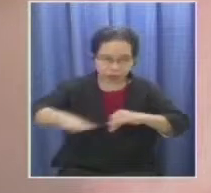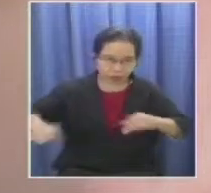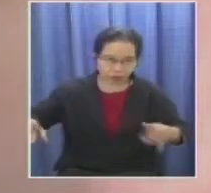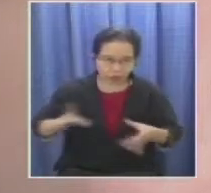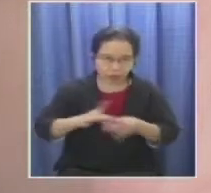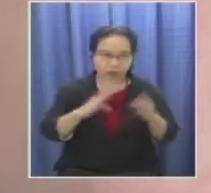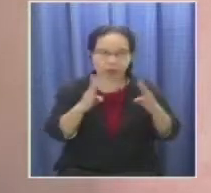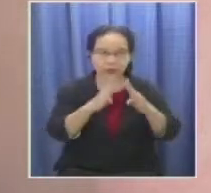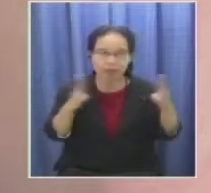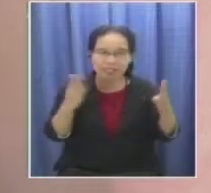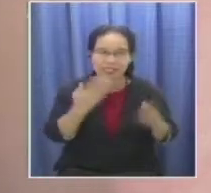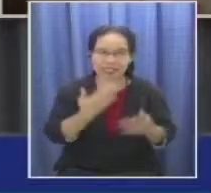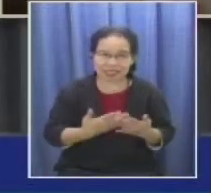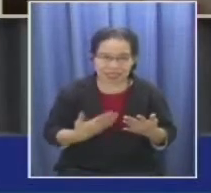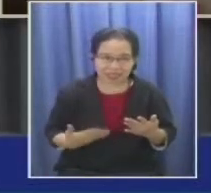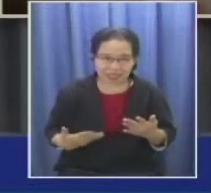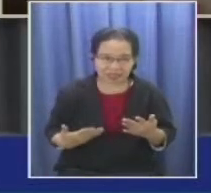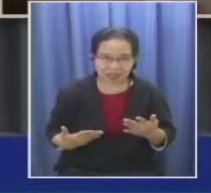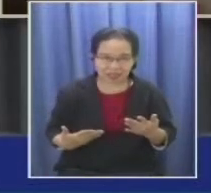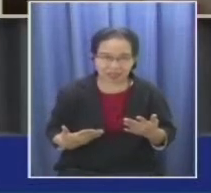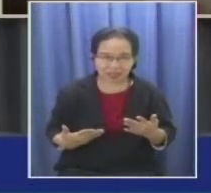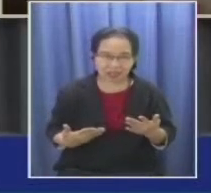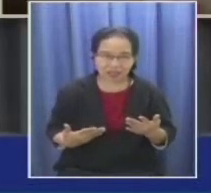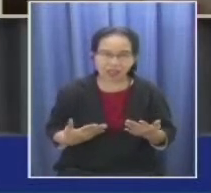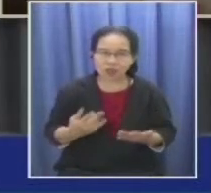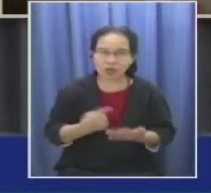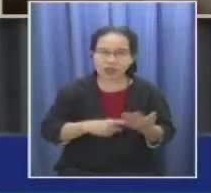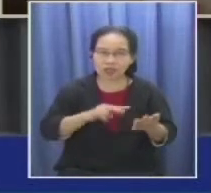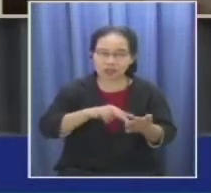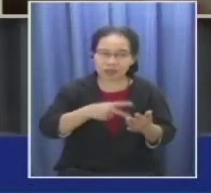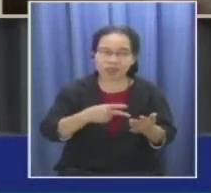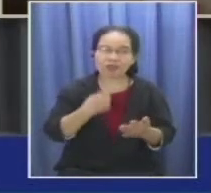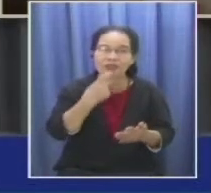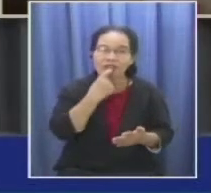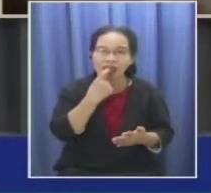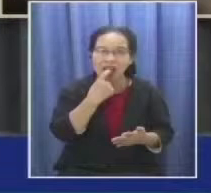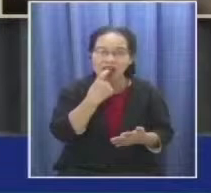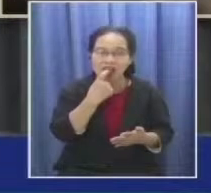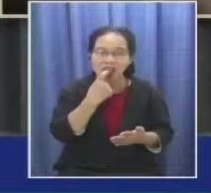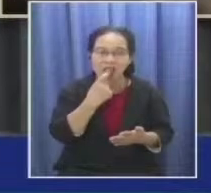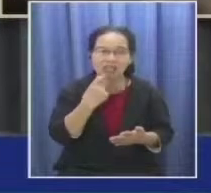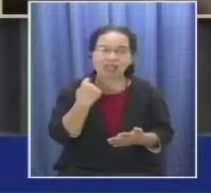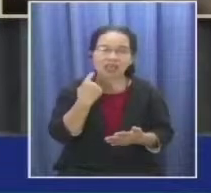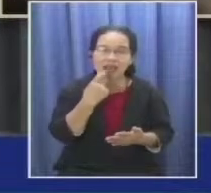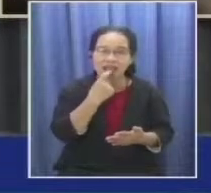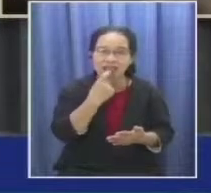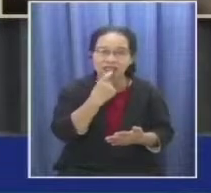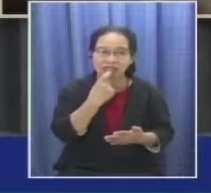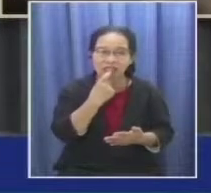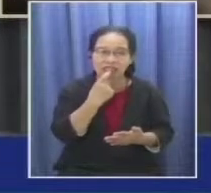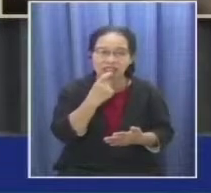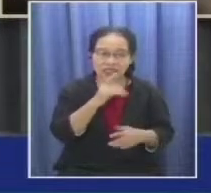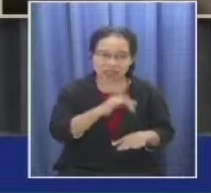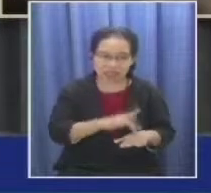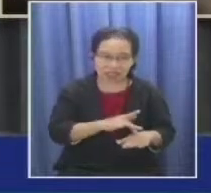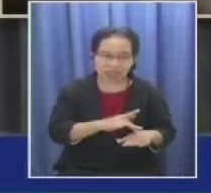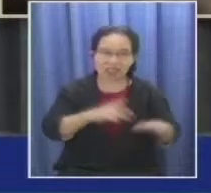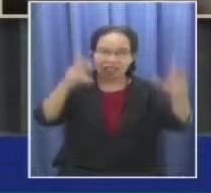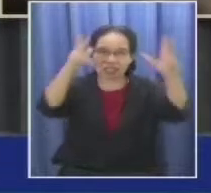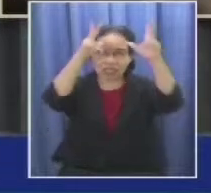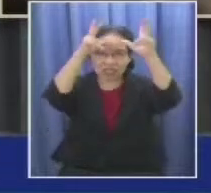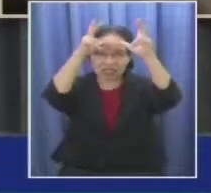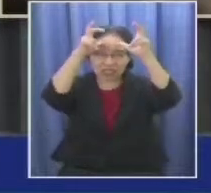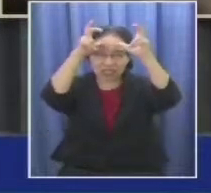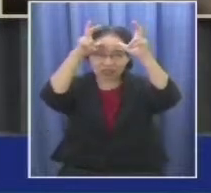dabia egya hyehye ba ɛde amane abrɛ ba saa na tɛkyerɛma no teɛ tɛkyerɛma no yɛ de ketekete